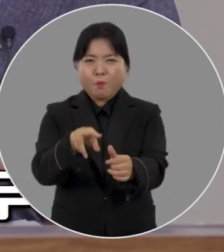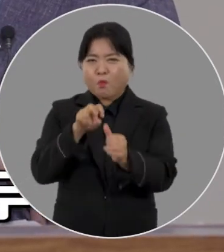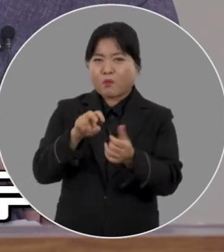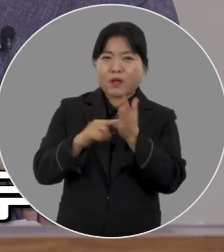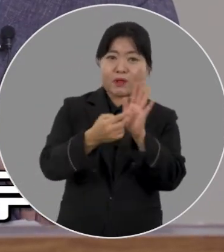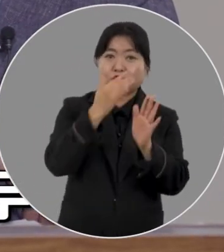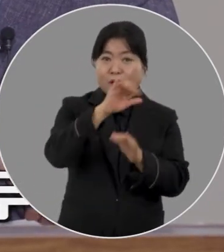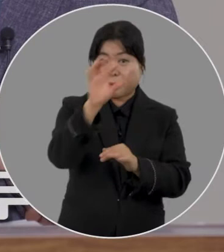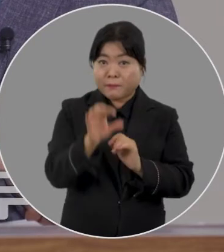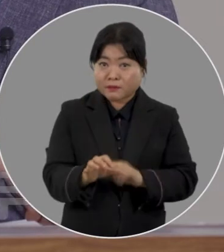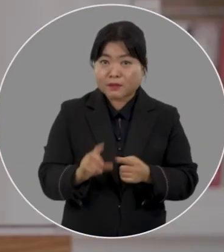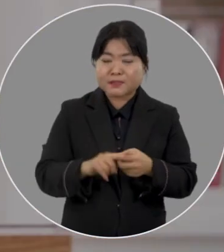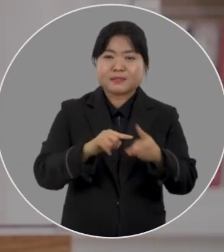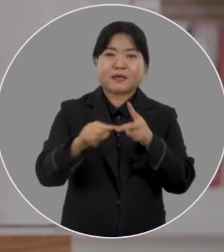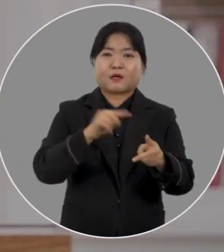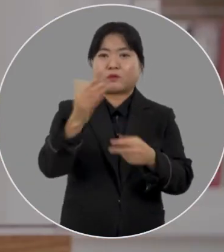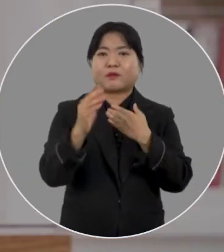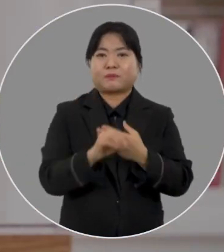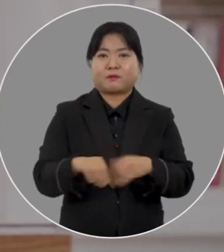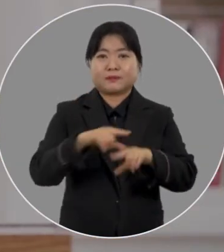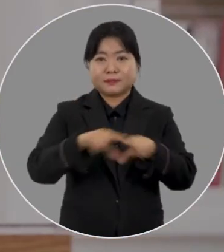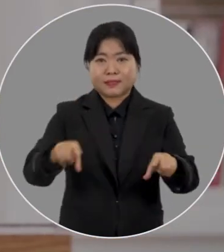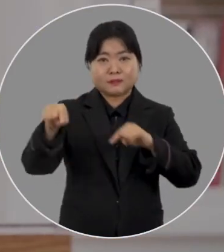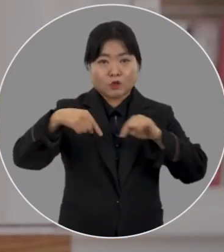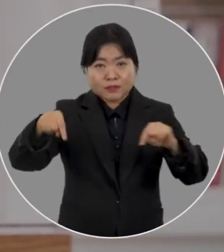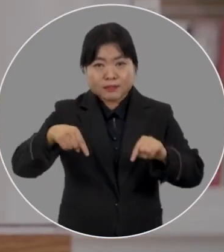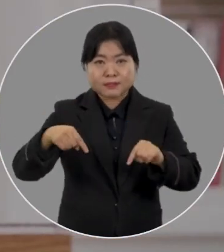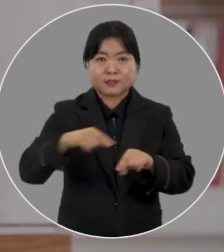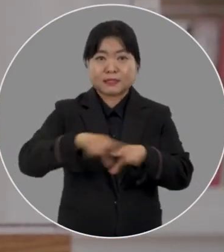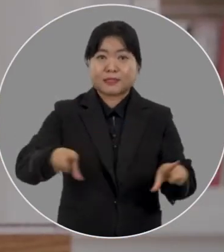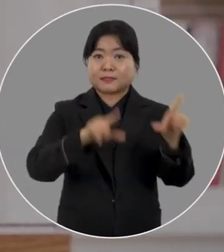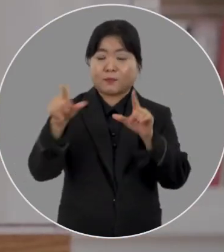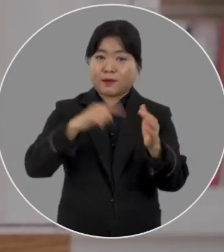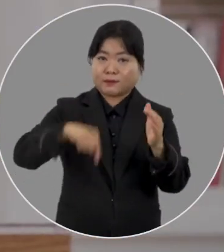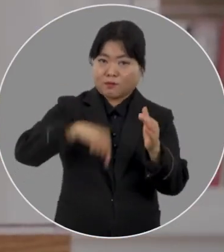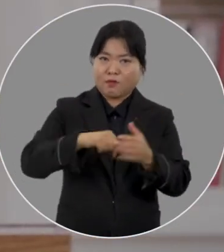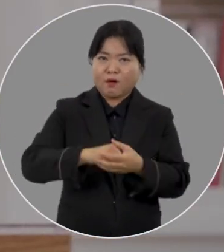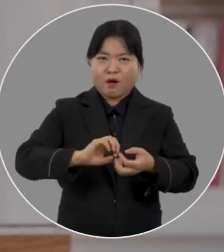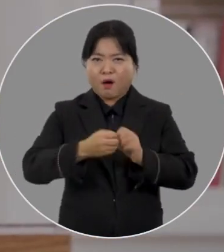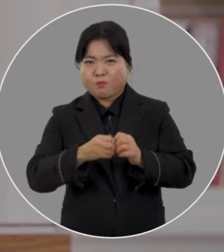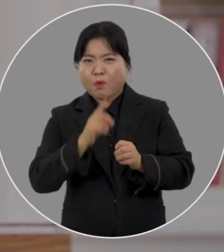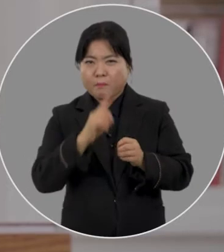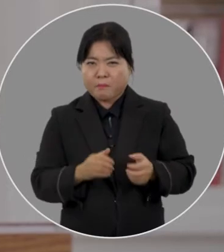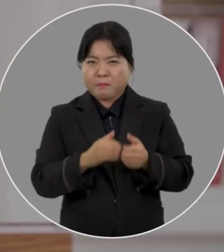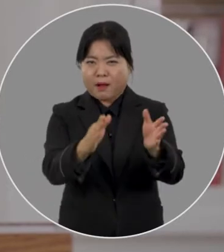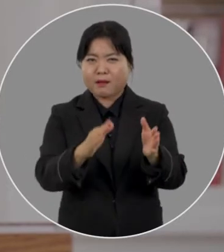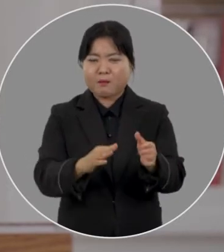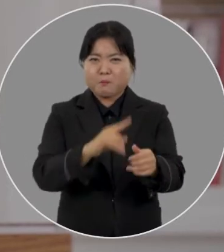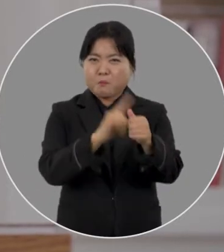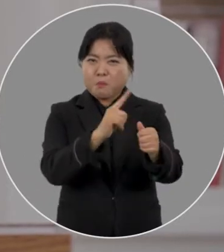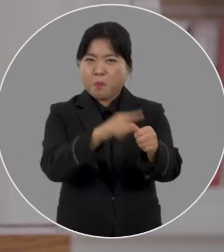있다는 이 패턴을 우리가 이해한다면 일상 정치나 일상 생활에서 함부로 내뱉는